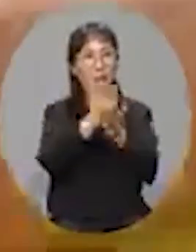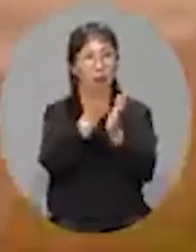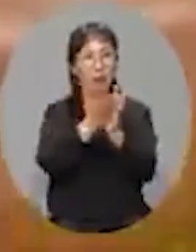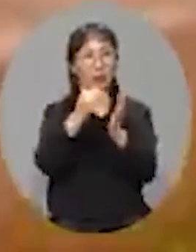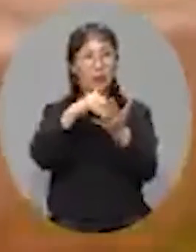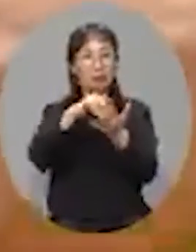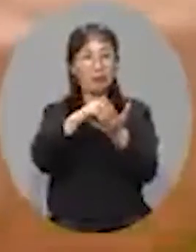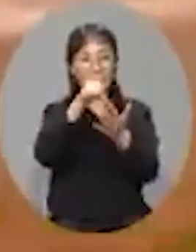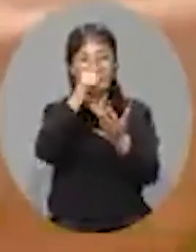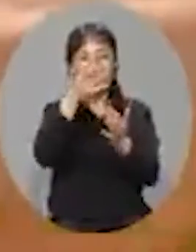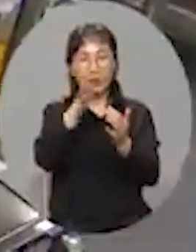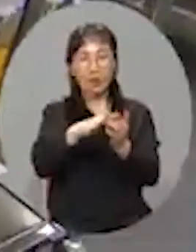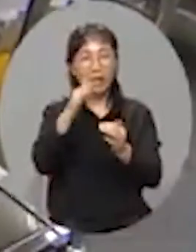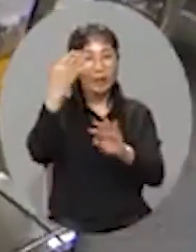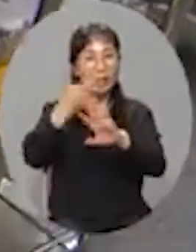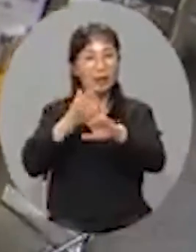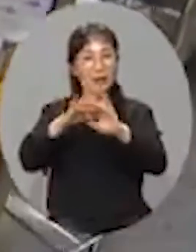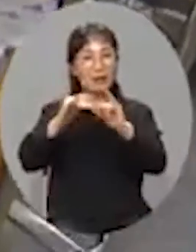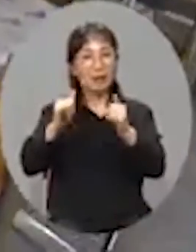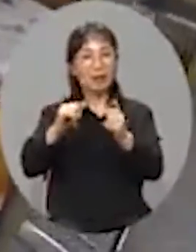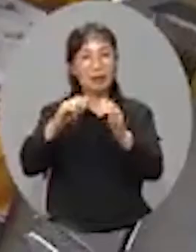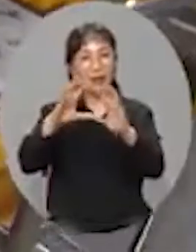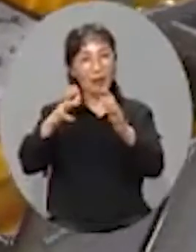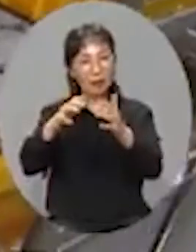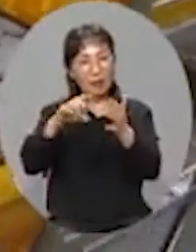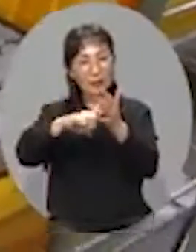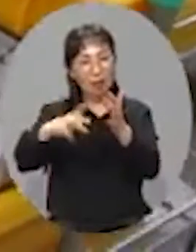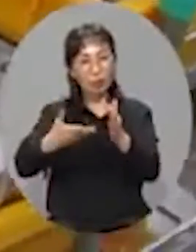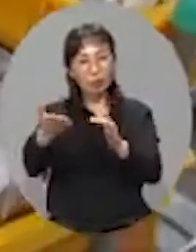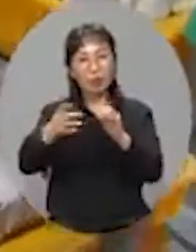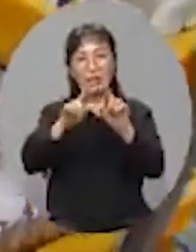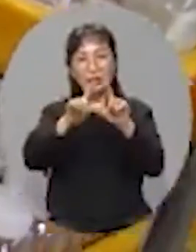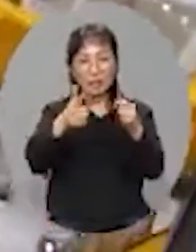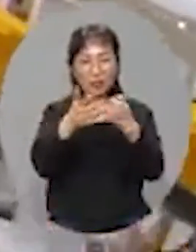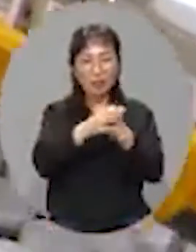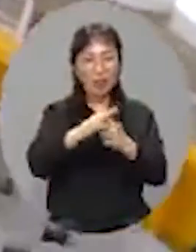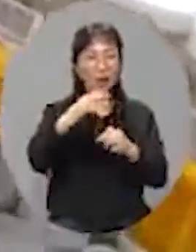해외에 로열티를 지급하지 는 않지만 재배면적은 아직 미미할 수